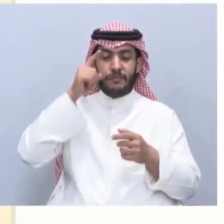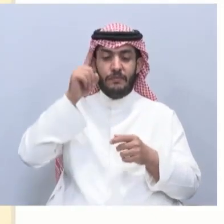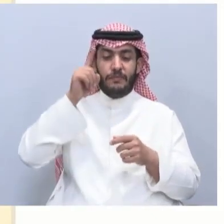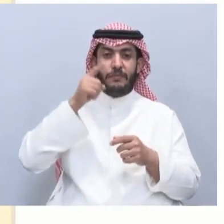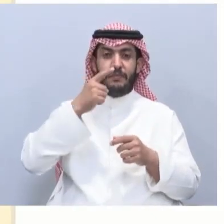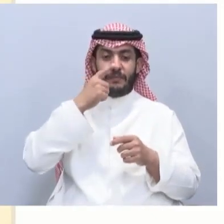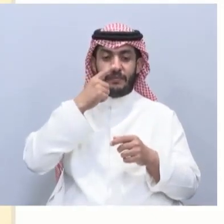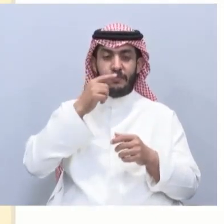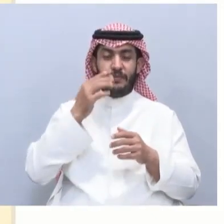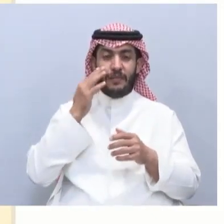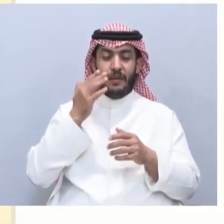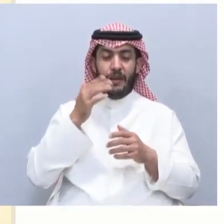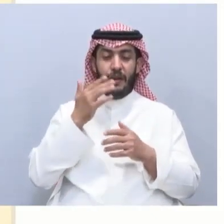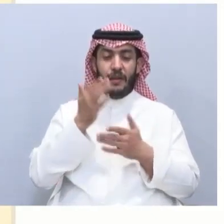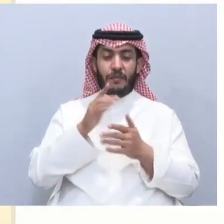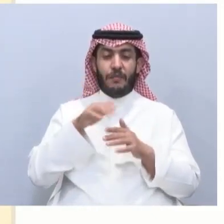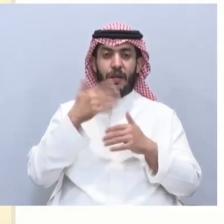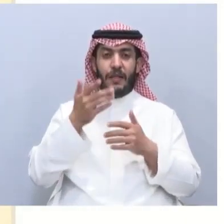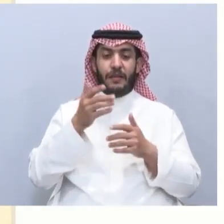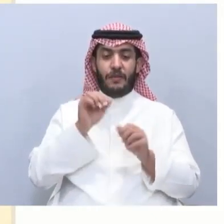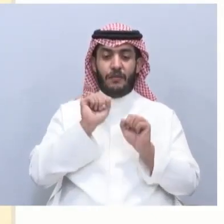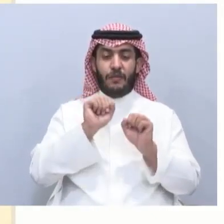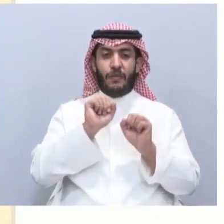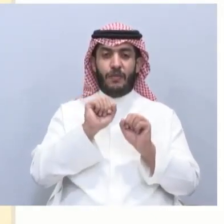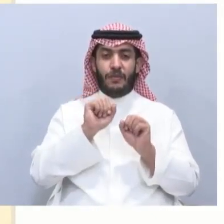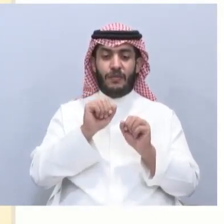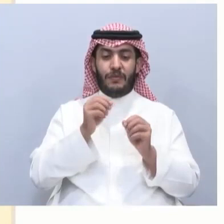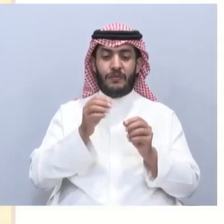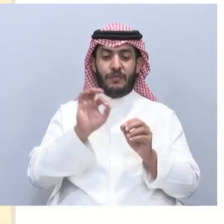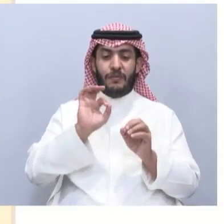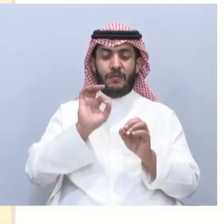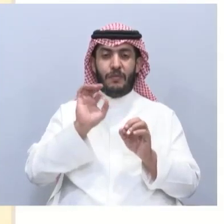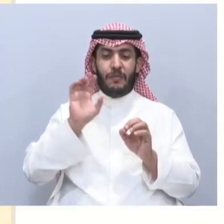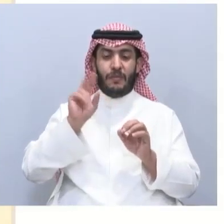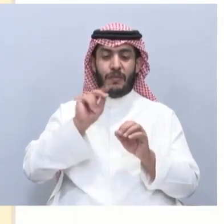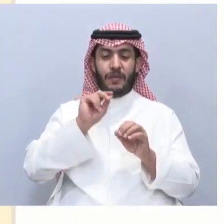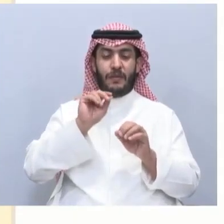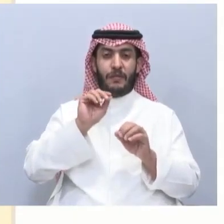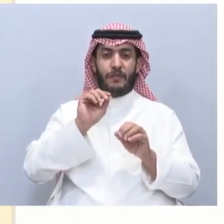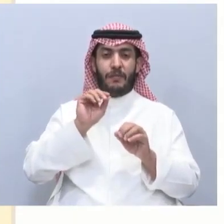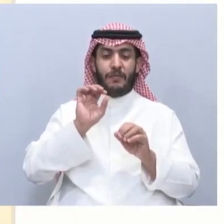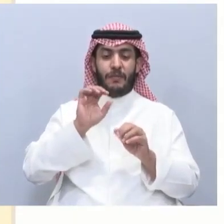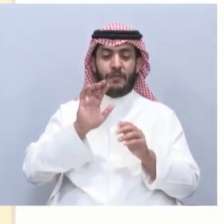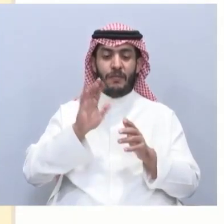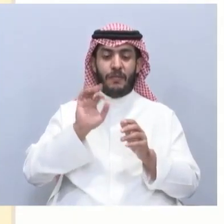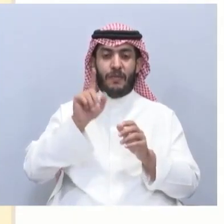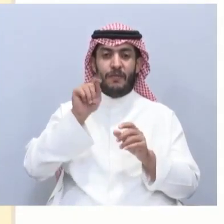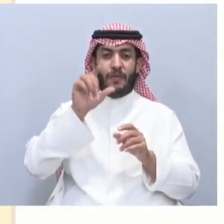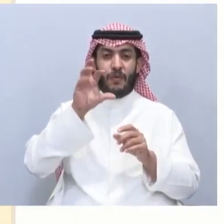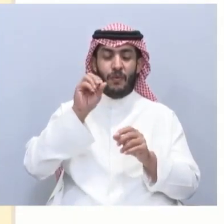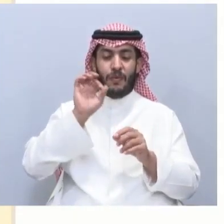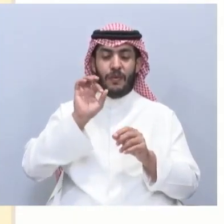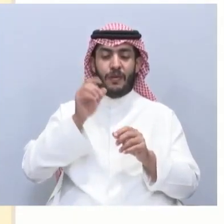يتقبلها بيمينه ثم يربيها لصاحبه كما يربي احدكم فلوه